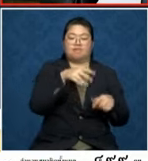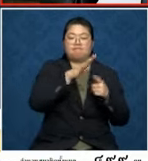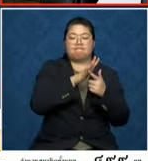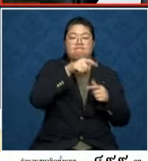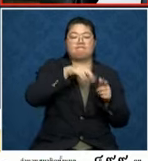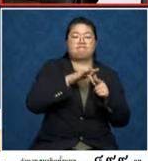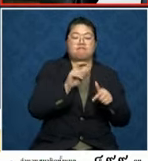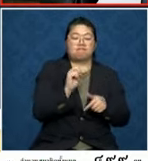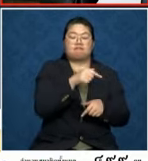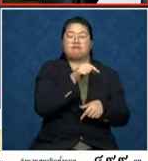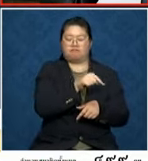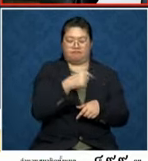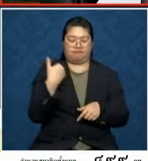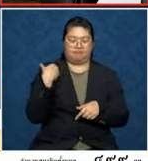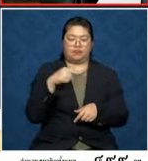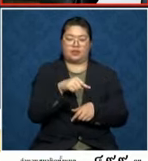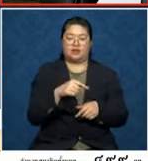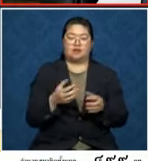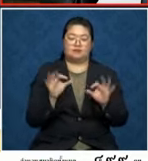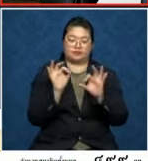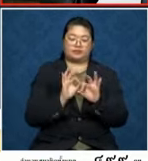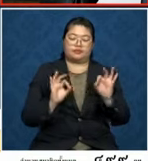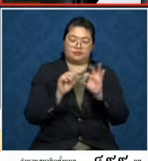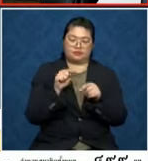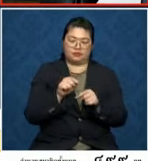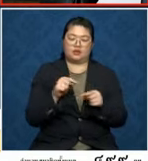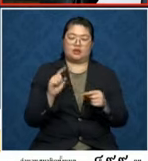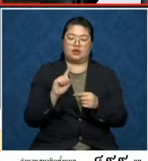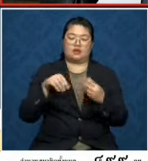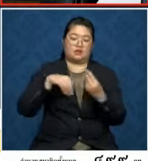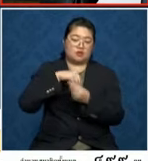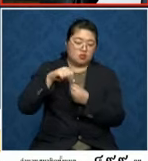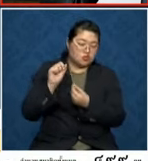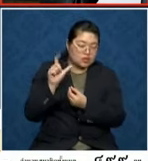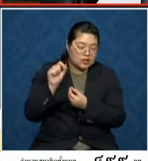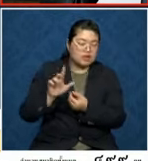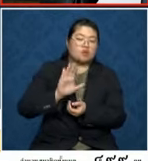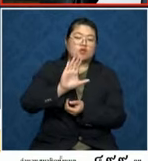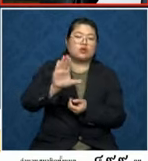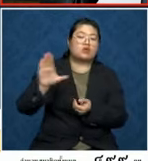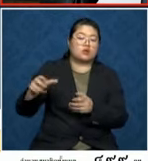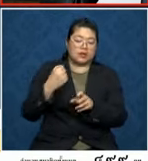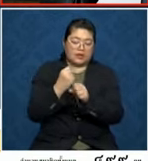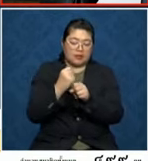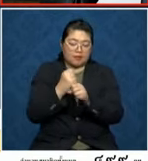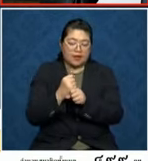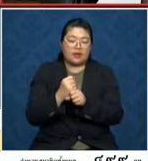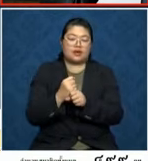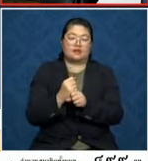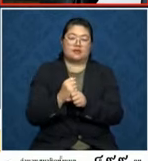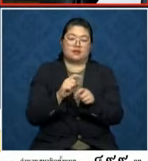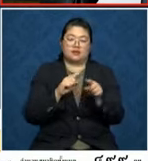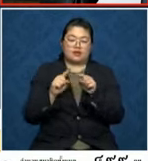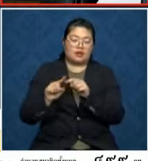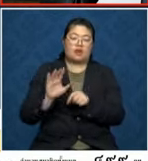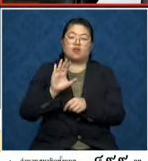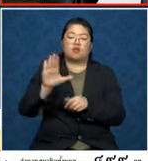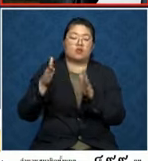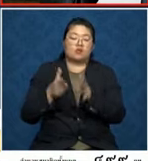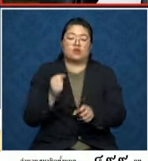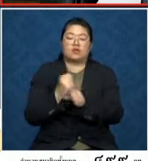ความเชื่อมั่นในการใช้เช็คนั้นจึงควรจะประเมินจากมูลค่าของธุรกิจหรือหน้าที่การงานของผู้ออกเช็คดังนั้นน